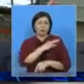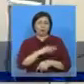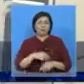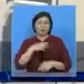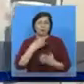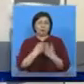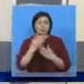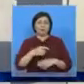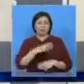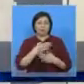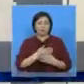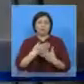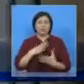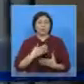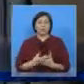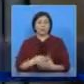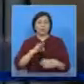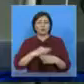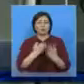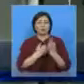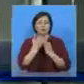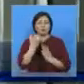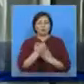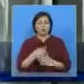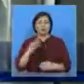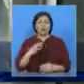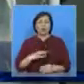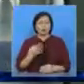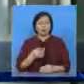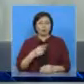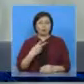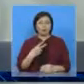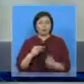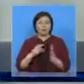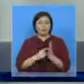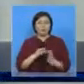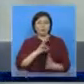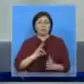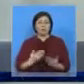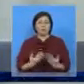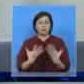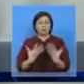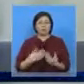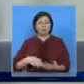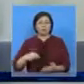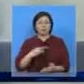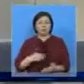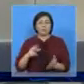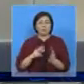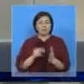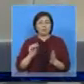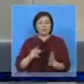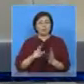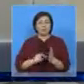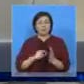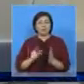көтеріліп, дәрігер көмегіне жүгінді. Ауру шаңдықтың өсу деңгейі 0.7% құрайды. Жалпы бүгінге дейін облыста